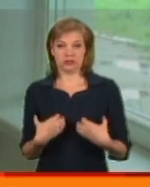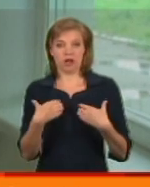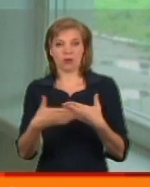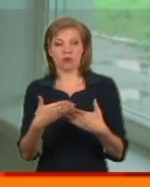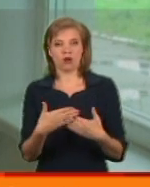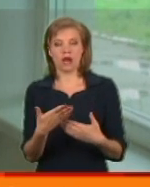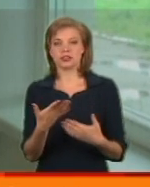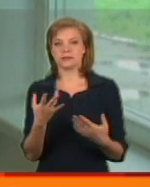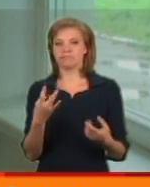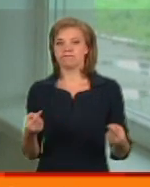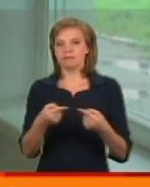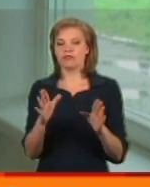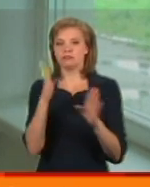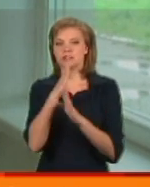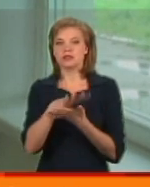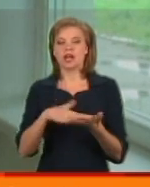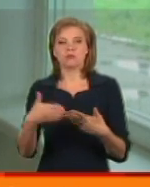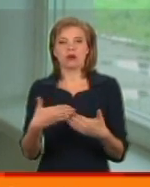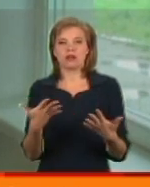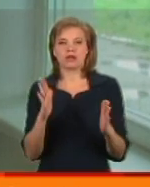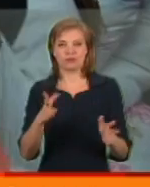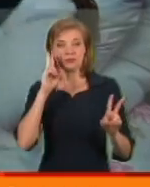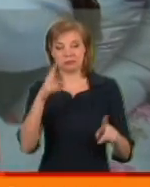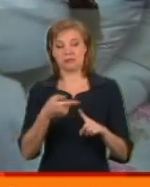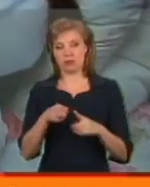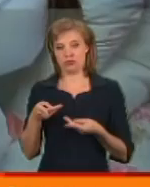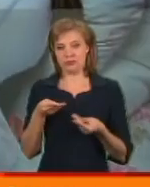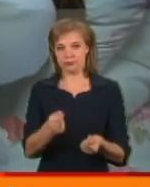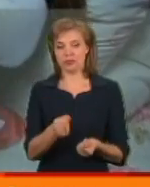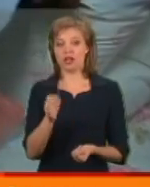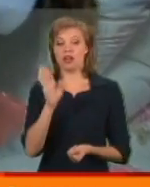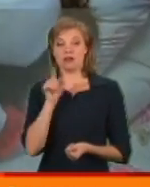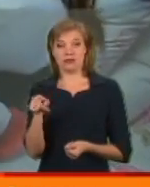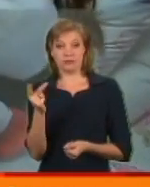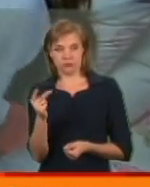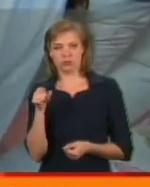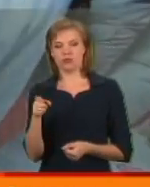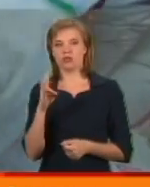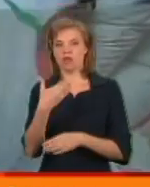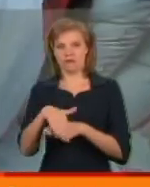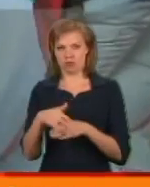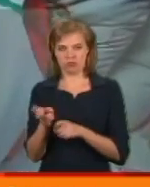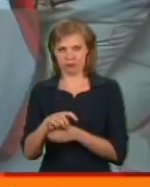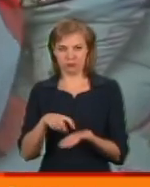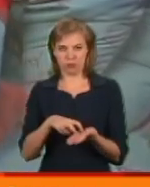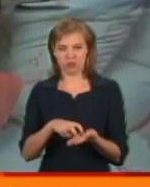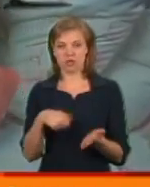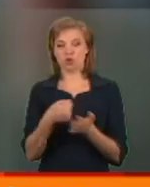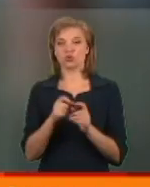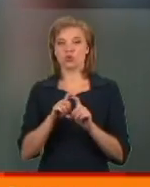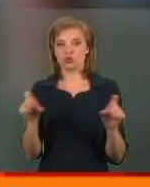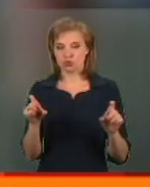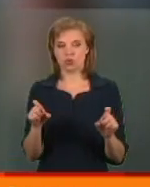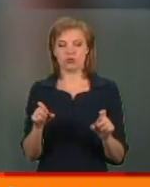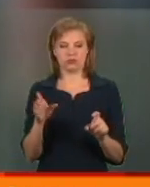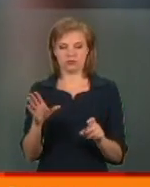покарання, невизначеність, яке буде покарання. Це, мабуть. Поліна ж навіть на дворі з'явитися боїться, а до школи